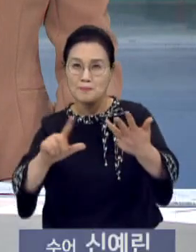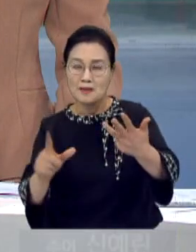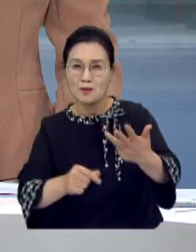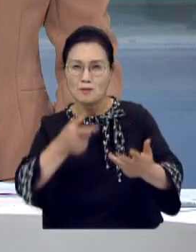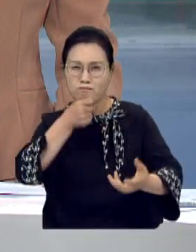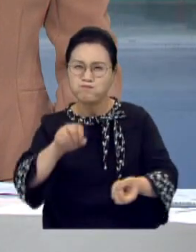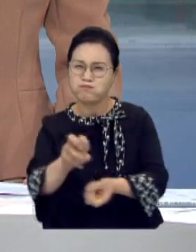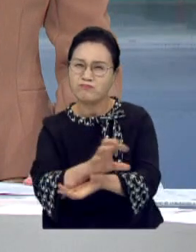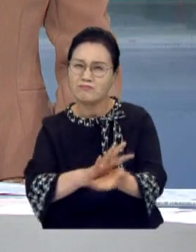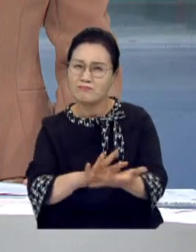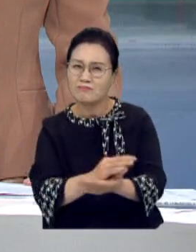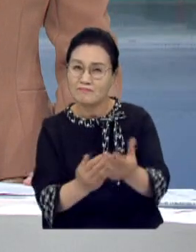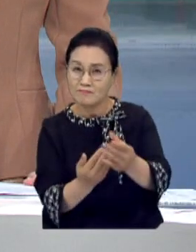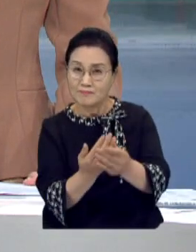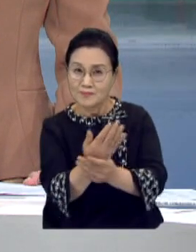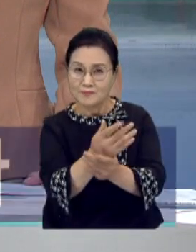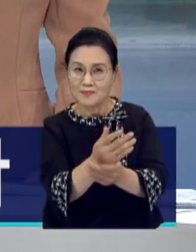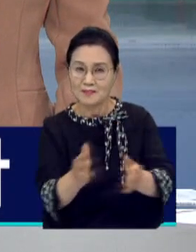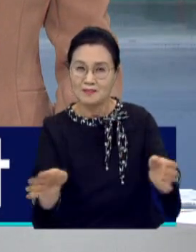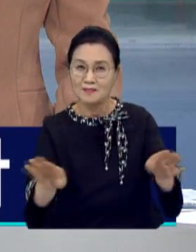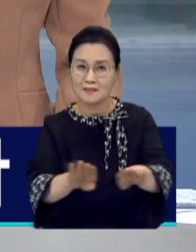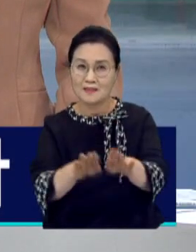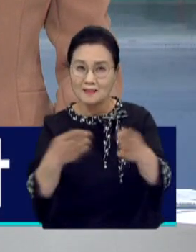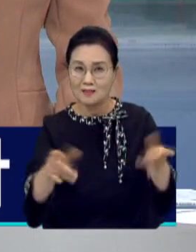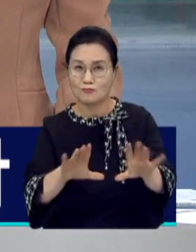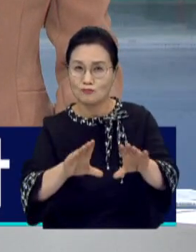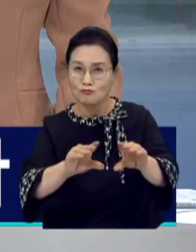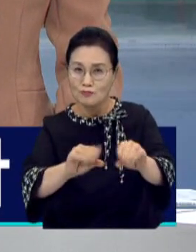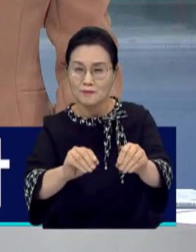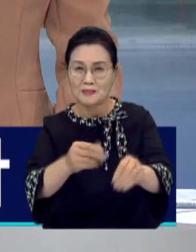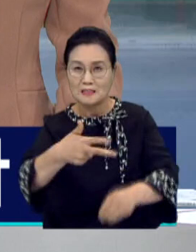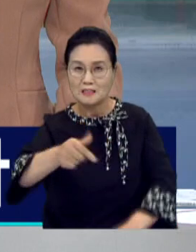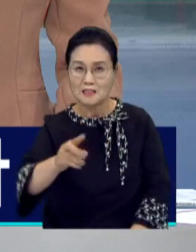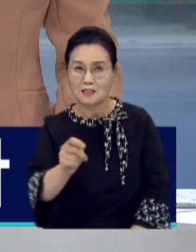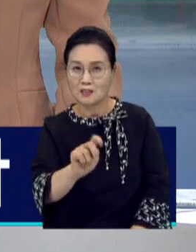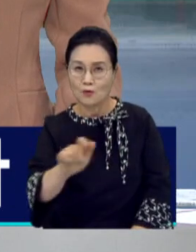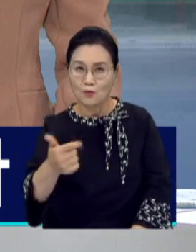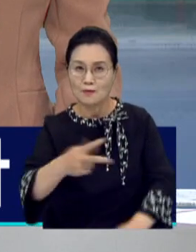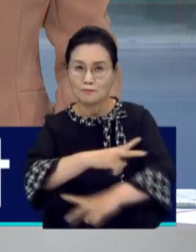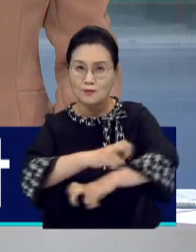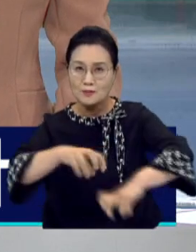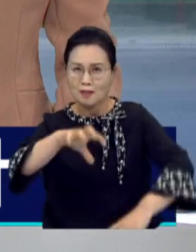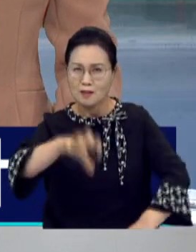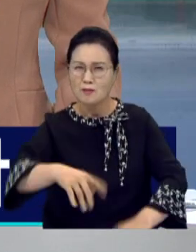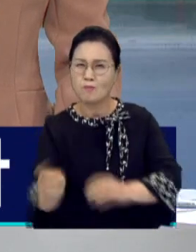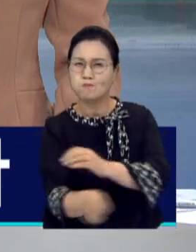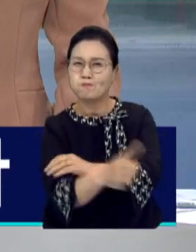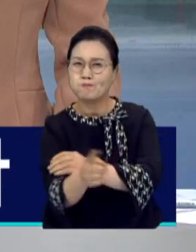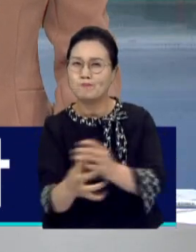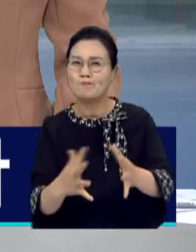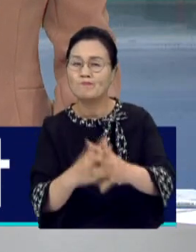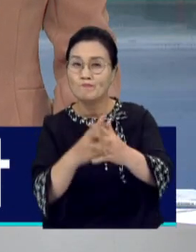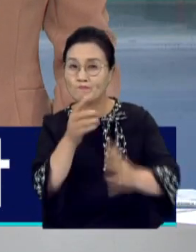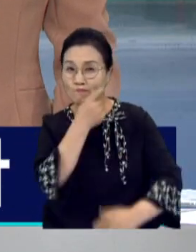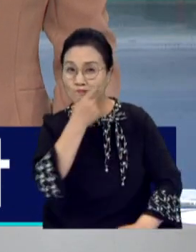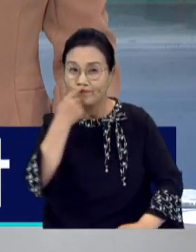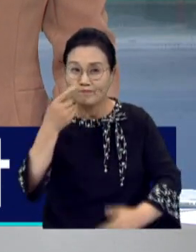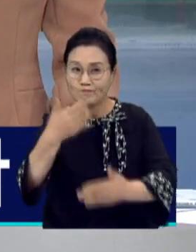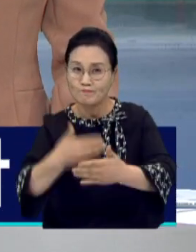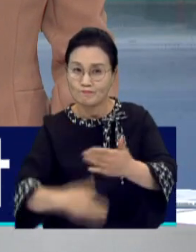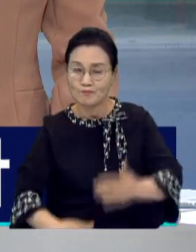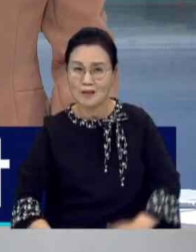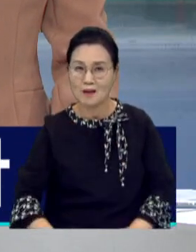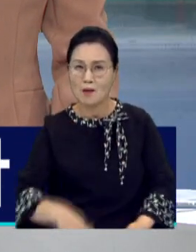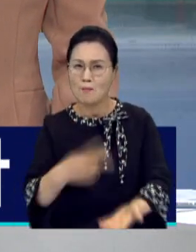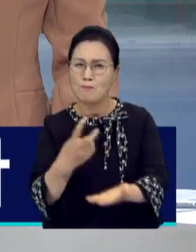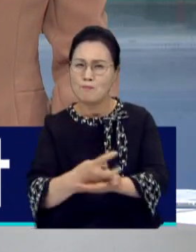지난 8월 물놀이가 나면서 무기한 개장이 중단되고 있는 정관 아쿠아 드림파크에서 졸속 공사에 흔적들이 나오고 있습니다 절차를